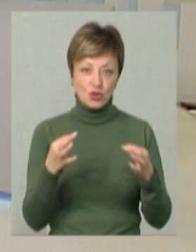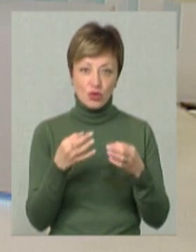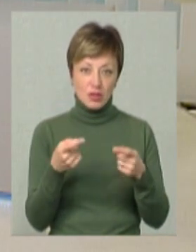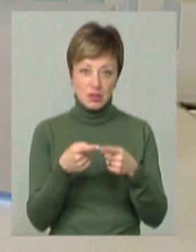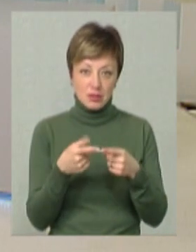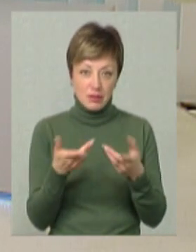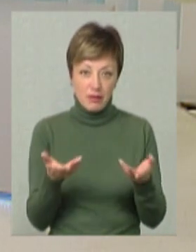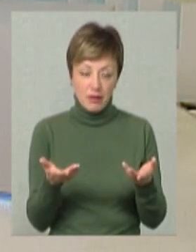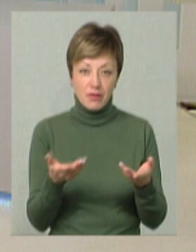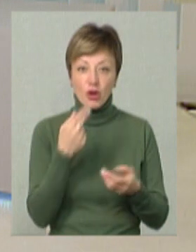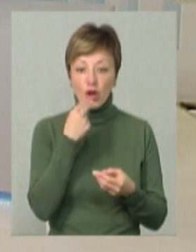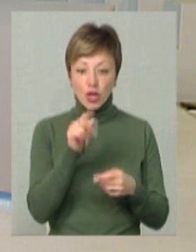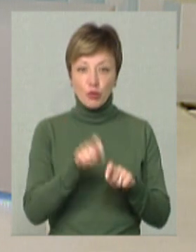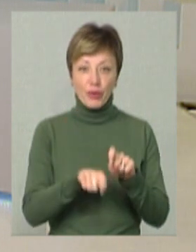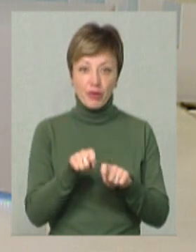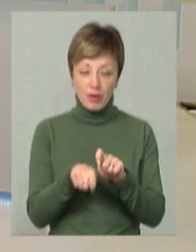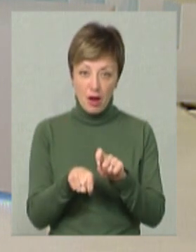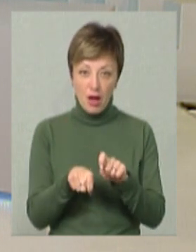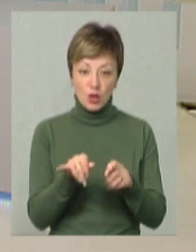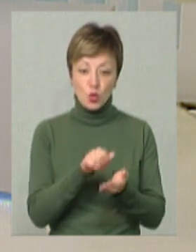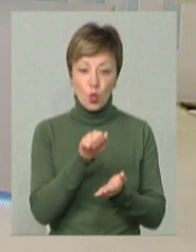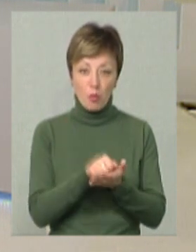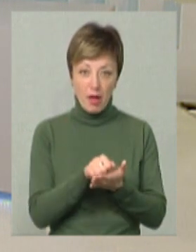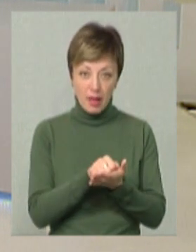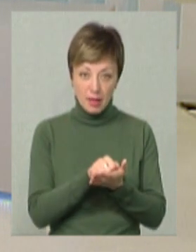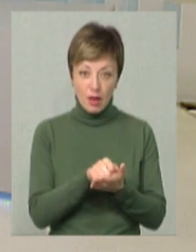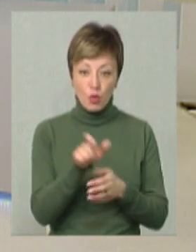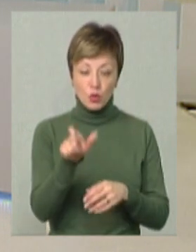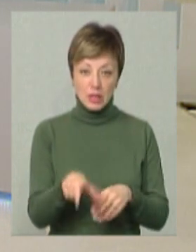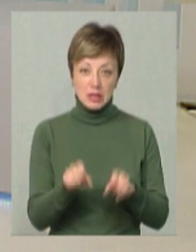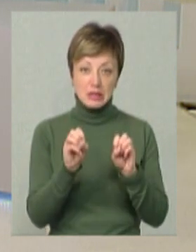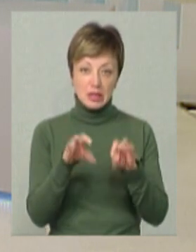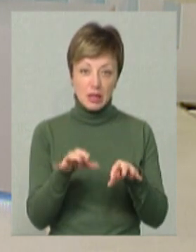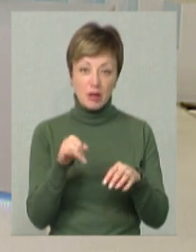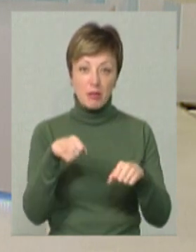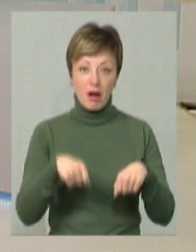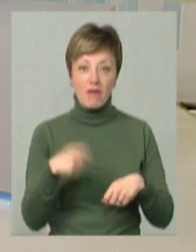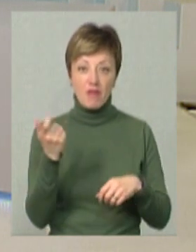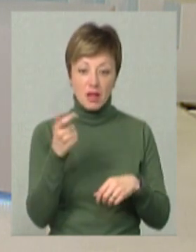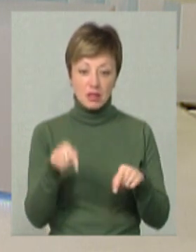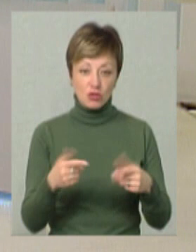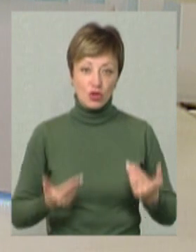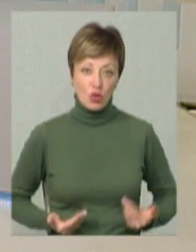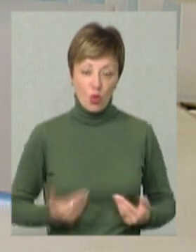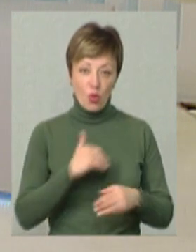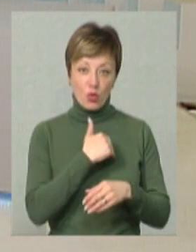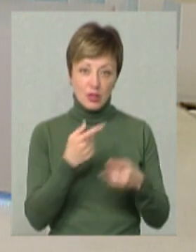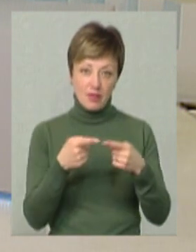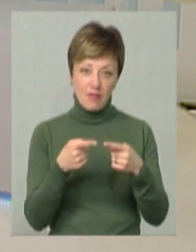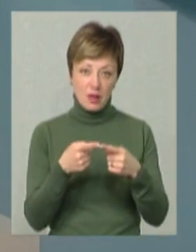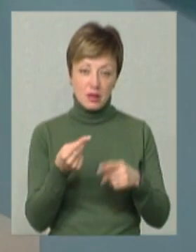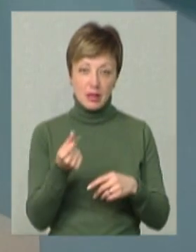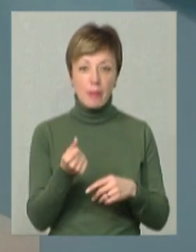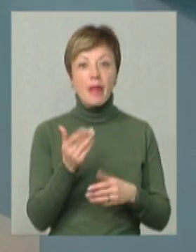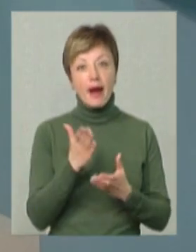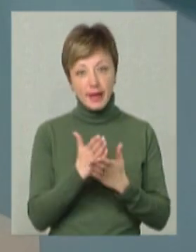здавав. Тому краще перевіряти і документи у тієї людини, яка здає, і право власності на те житло, яке ви хочете винайняти. А